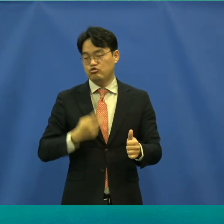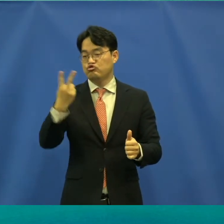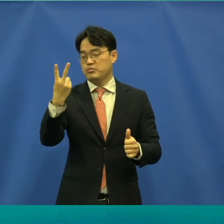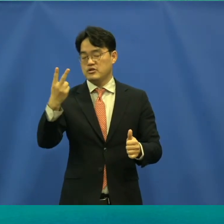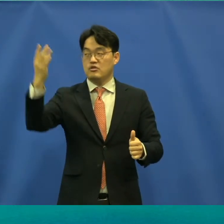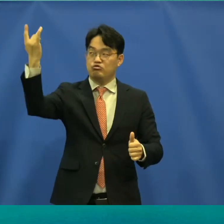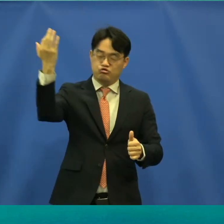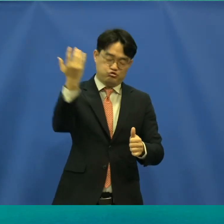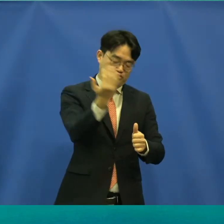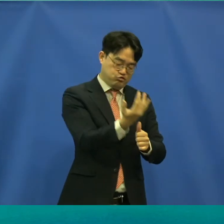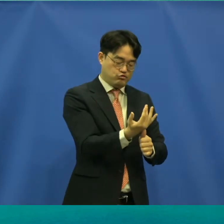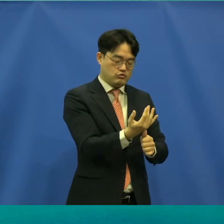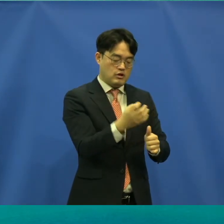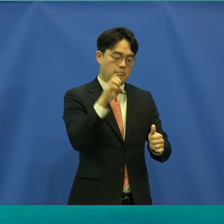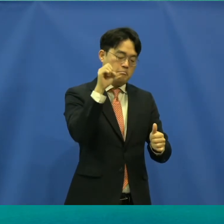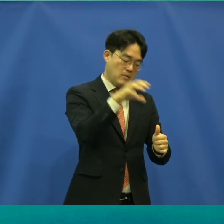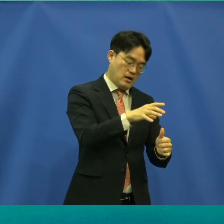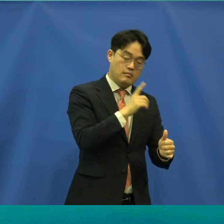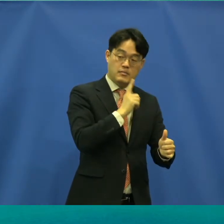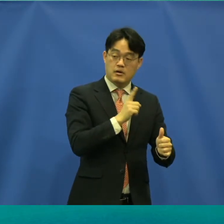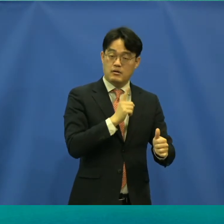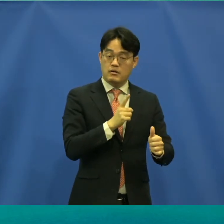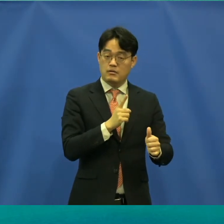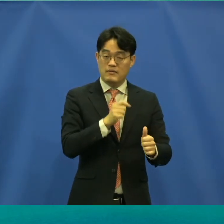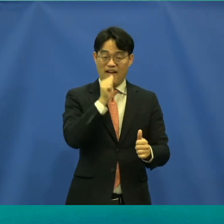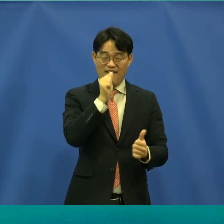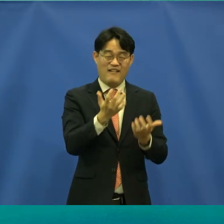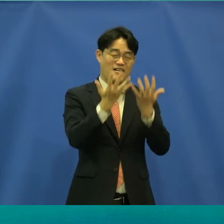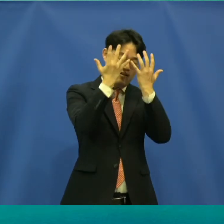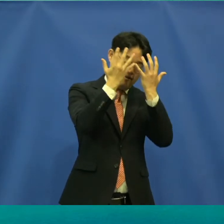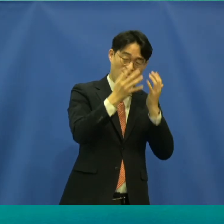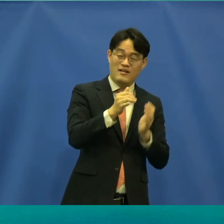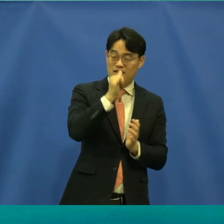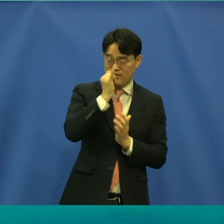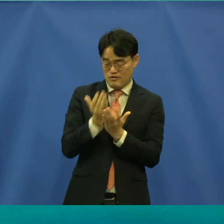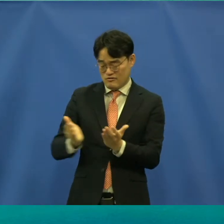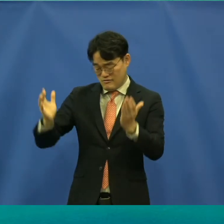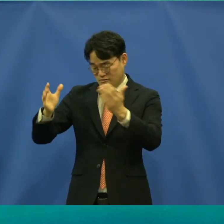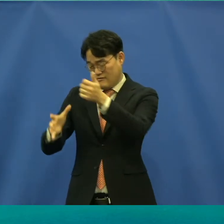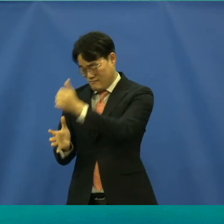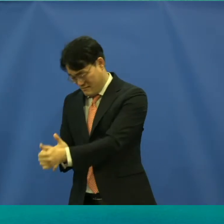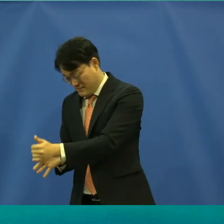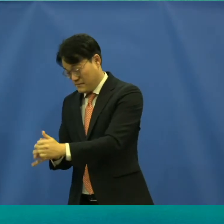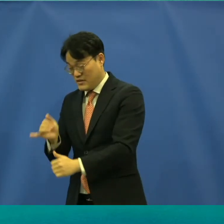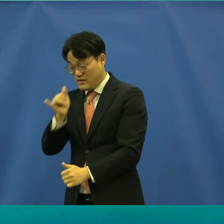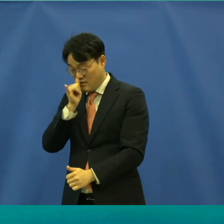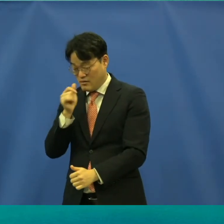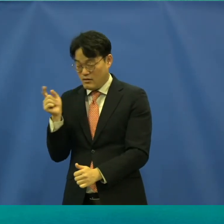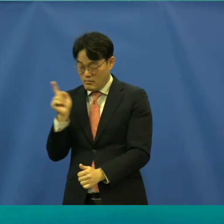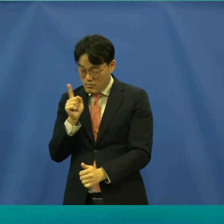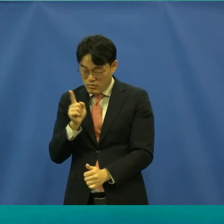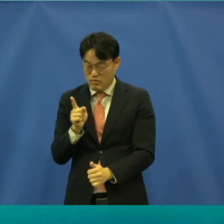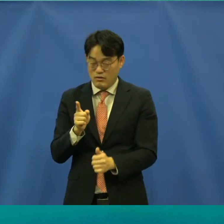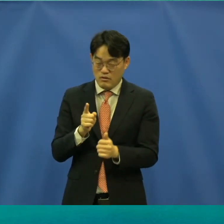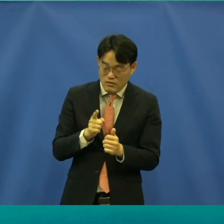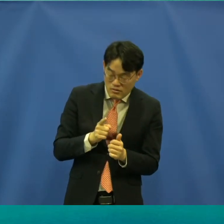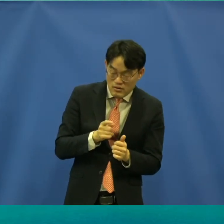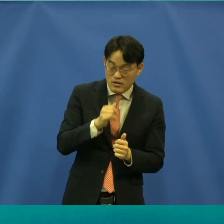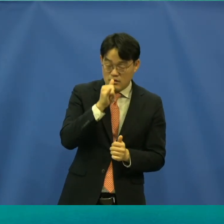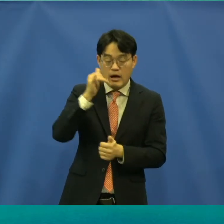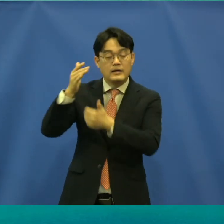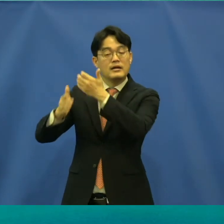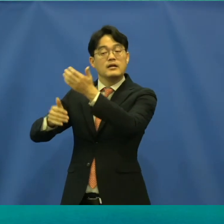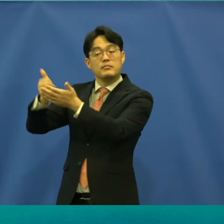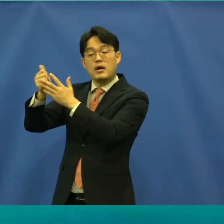이 감옥에 있든 어떻게 됐든 상관없어요. 하나님의 말씀은 뚫고 이제 예레미야에게